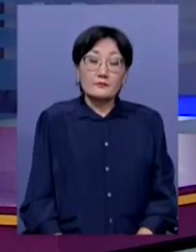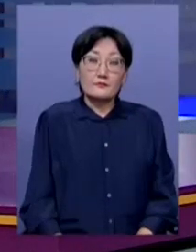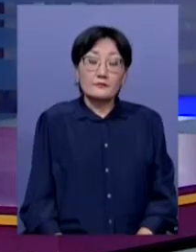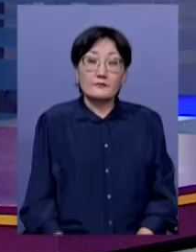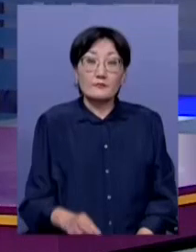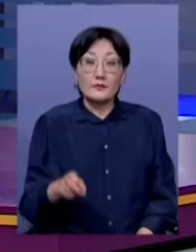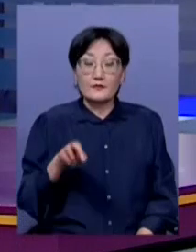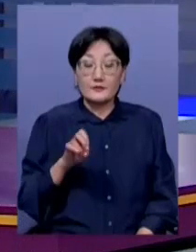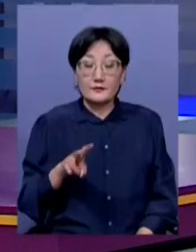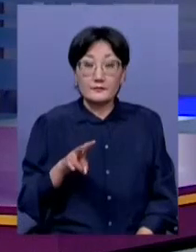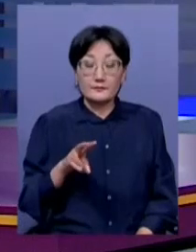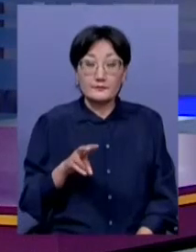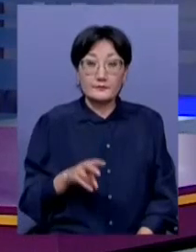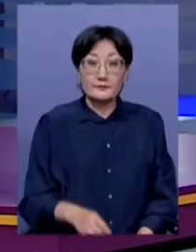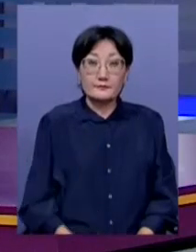Баян?